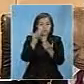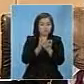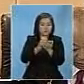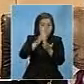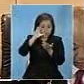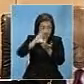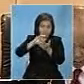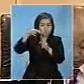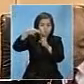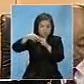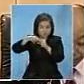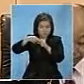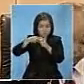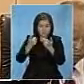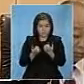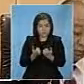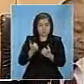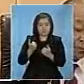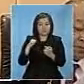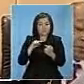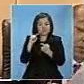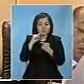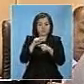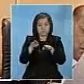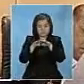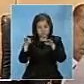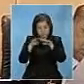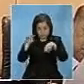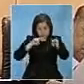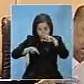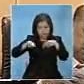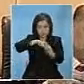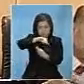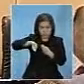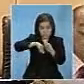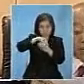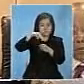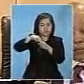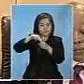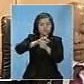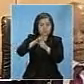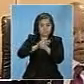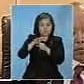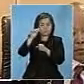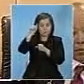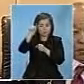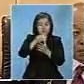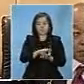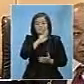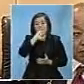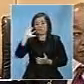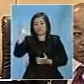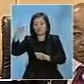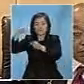พลิงสามารถที่จะอยู่ในภาวะที่มีเสถียรภาพที่ดีแน่นอนครับในยามที่ราคาน้ำมันดิบในตลาดโลก